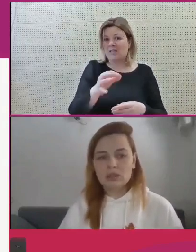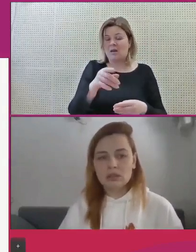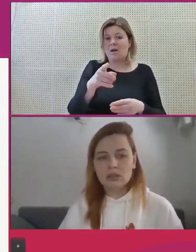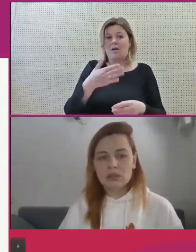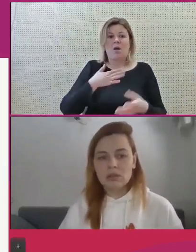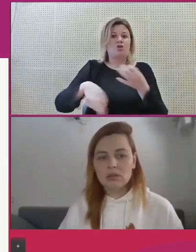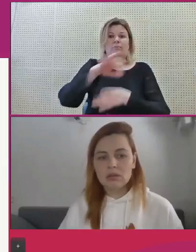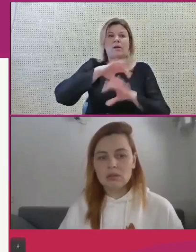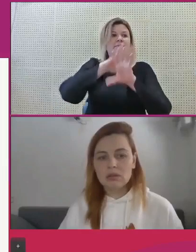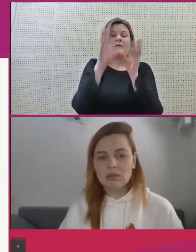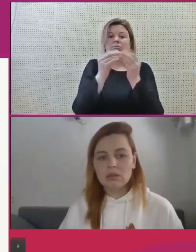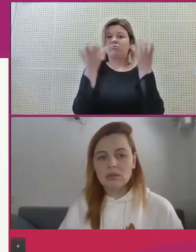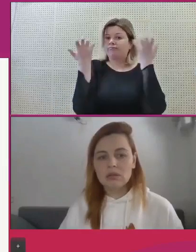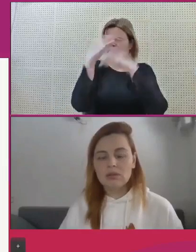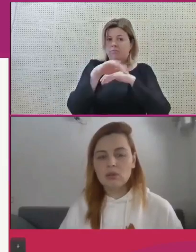соцсетях.